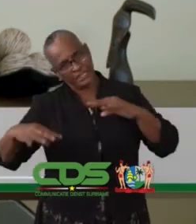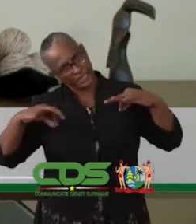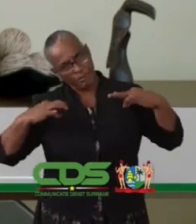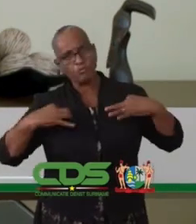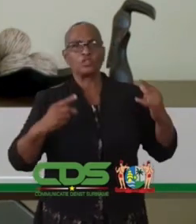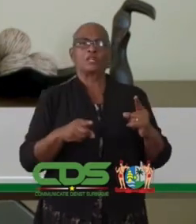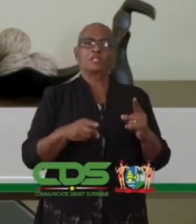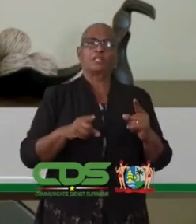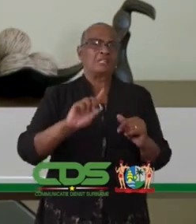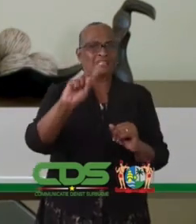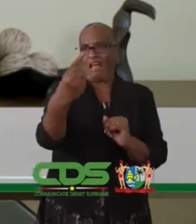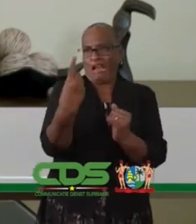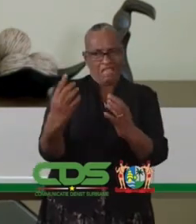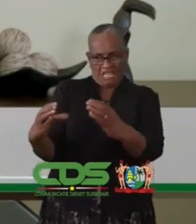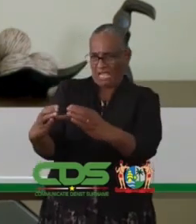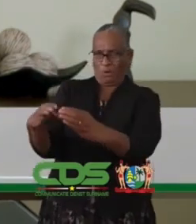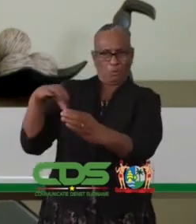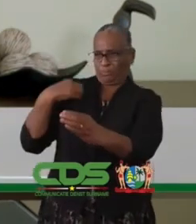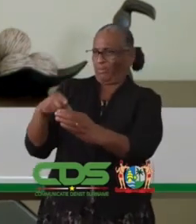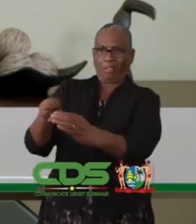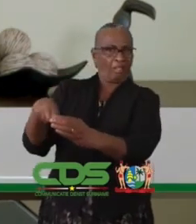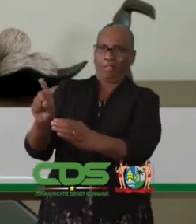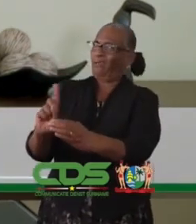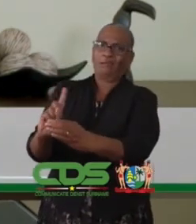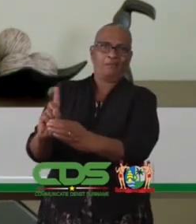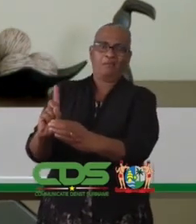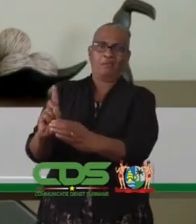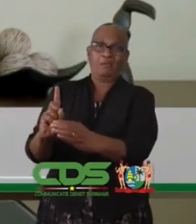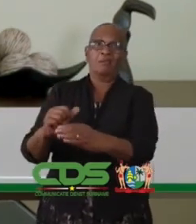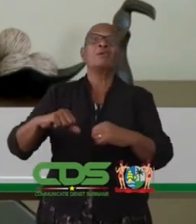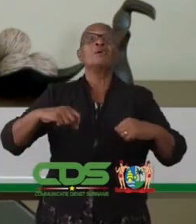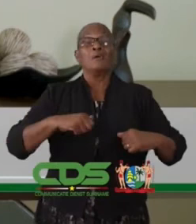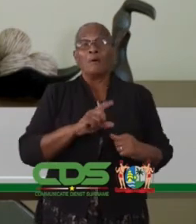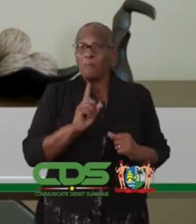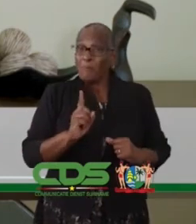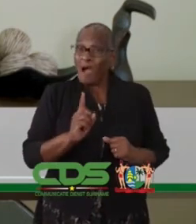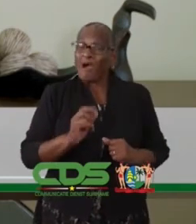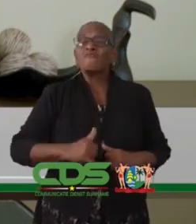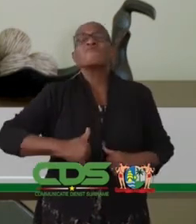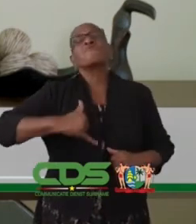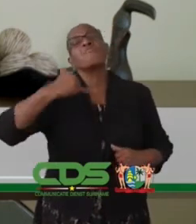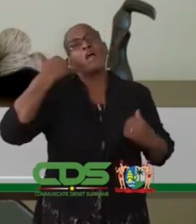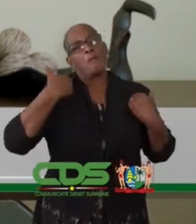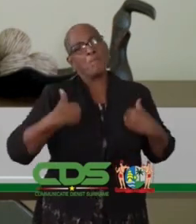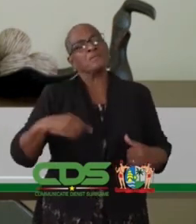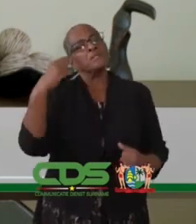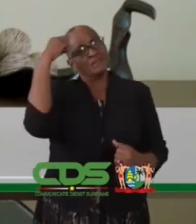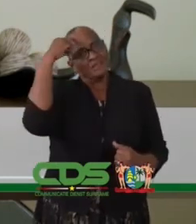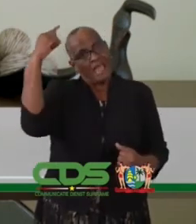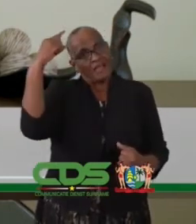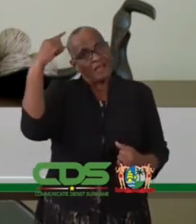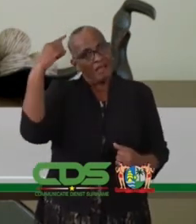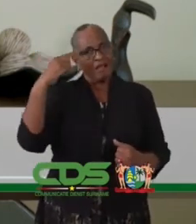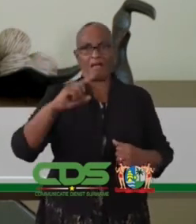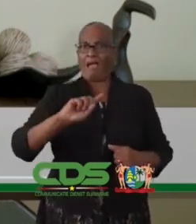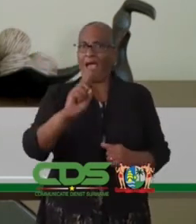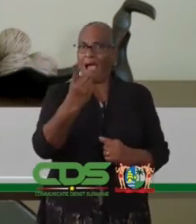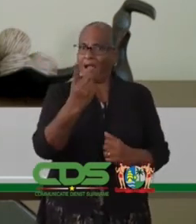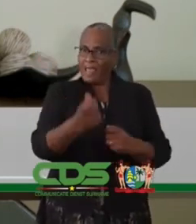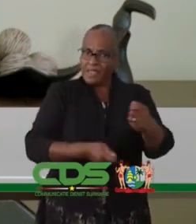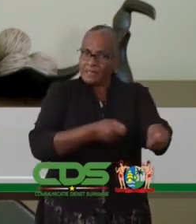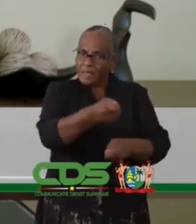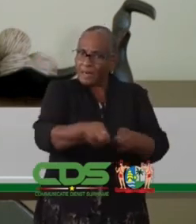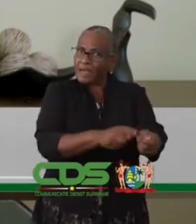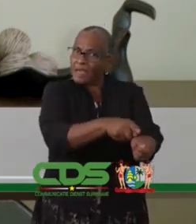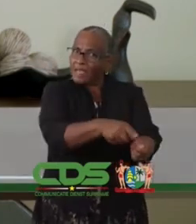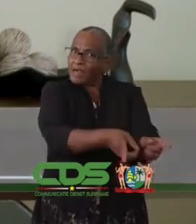ieder en niet alleen aan een selecte groep. Want hoewel veel mensen denken dat alleen